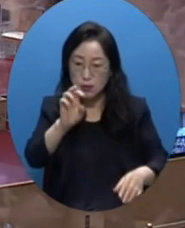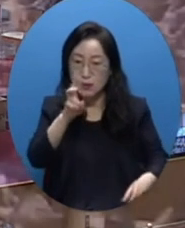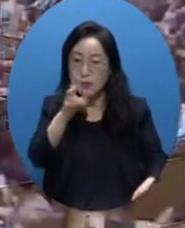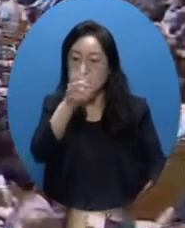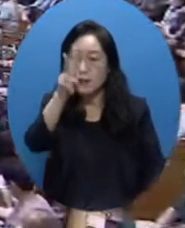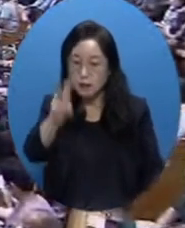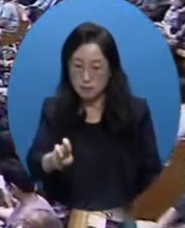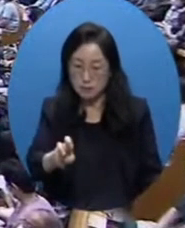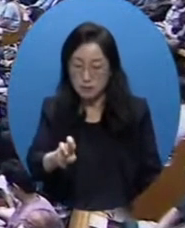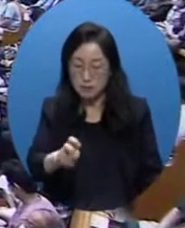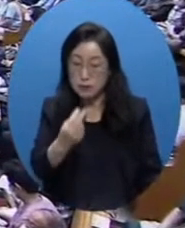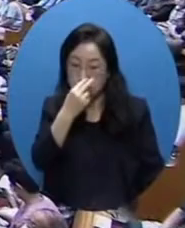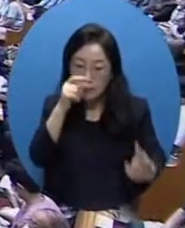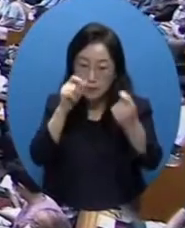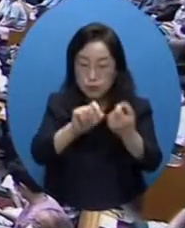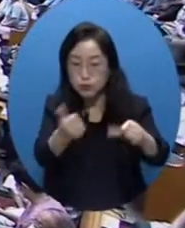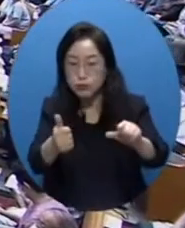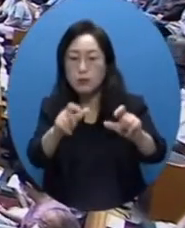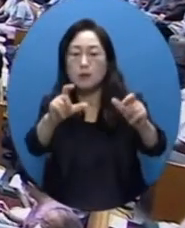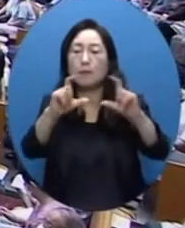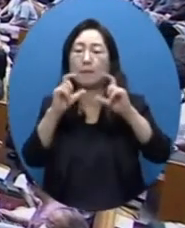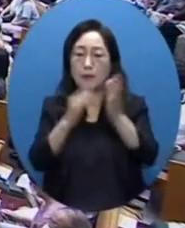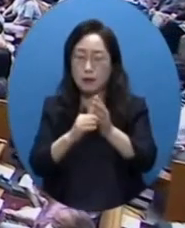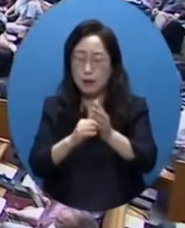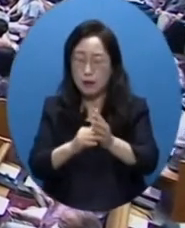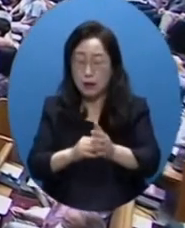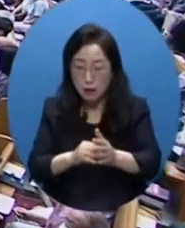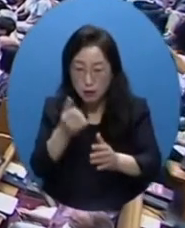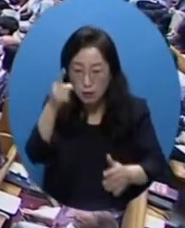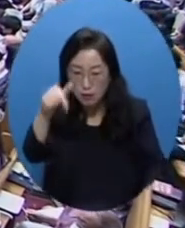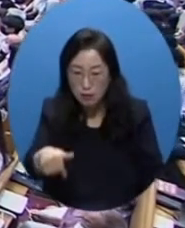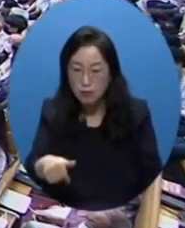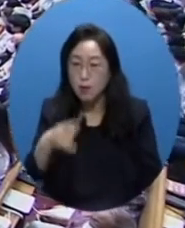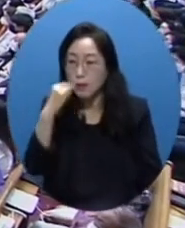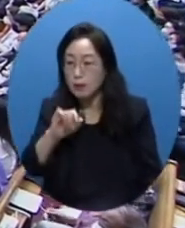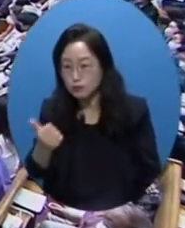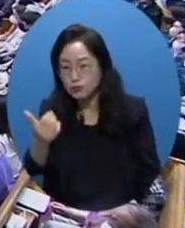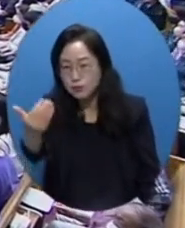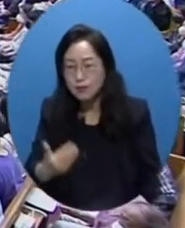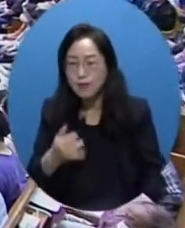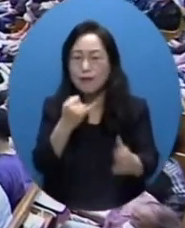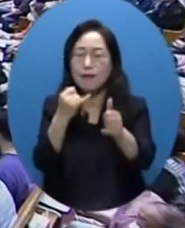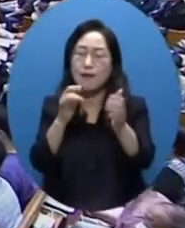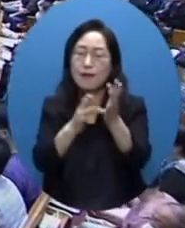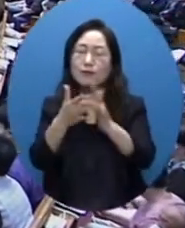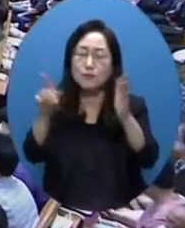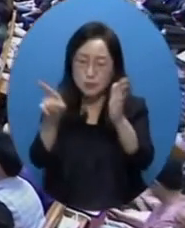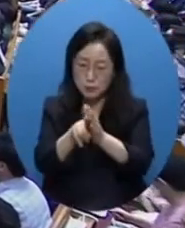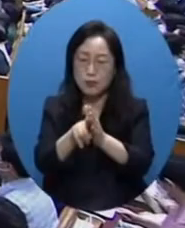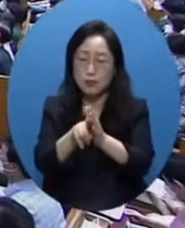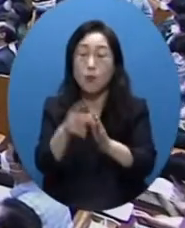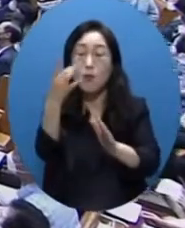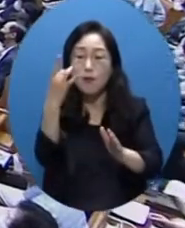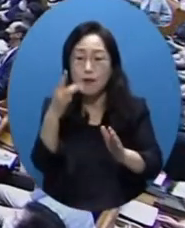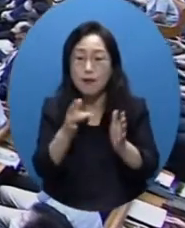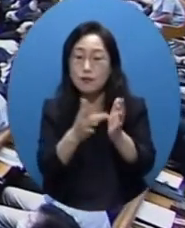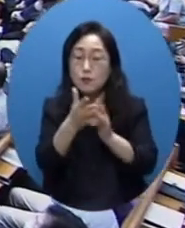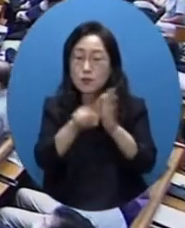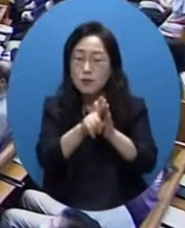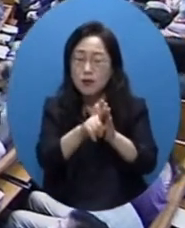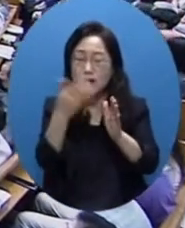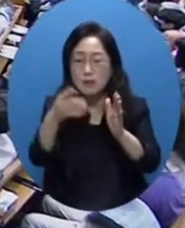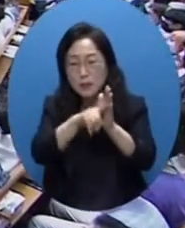됩니다. 어머니가 돌아가시기 전에 다시 주님을 영접하고 예수를 믿었다가 세상으로 나갔다 다시 돌아오셨어요.